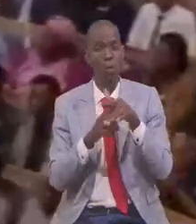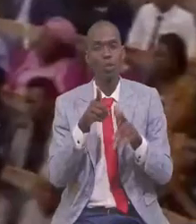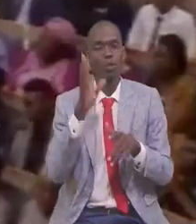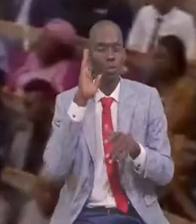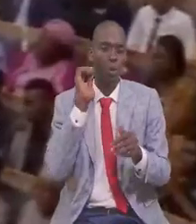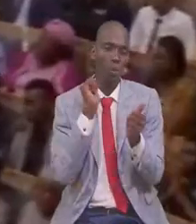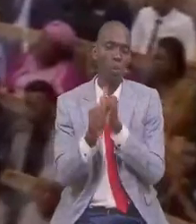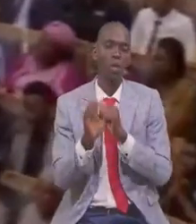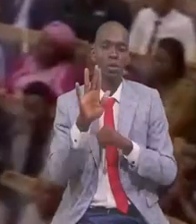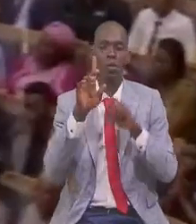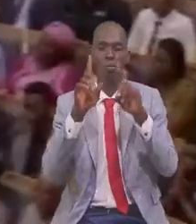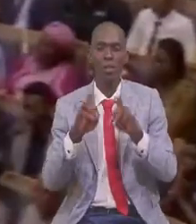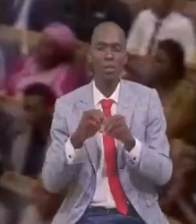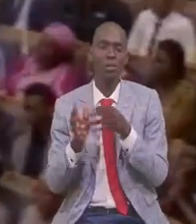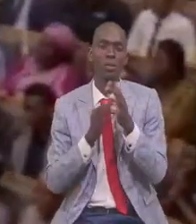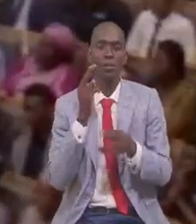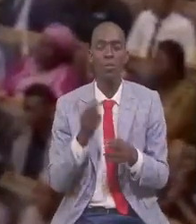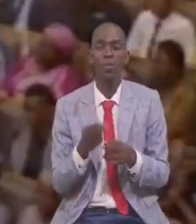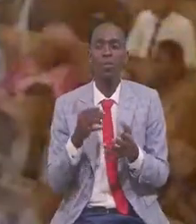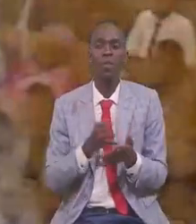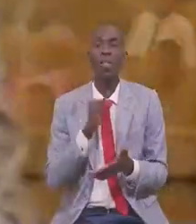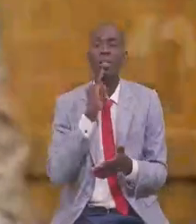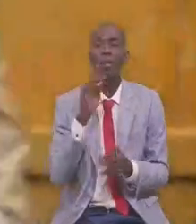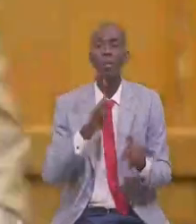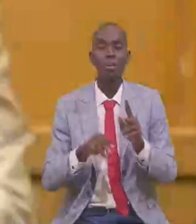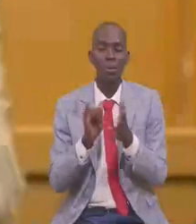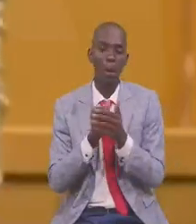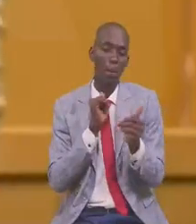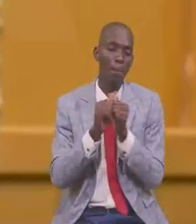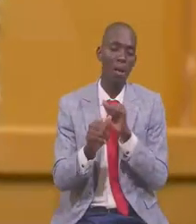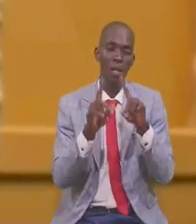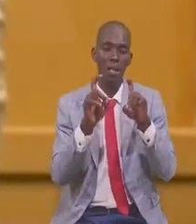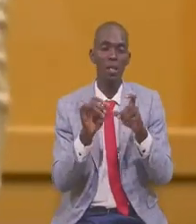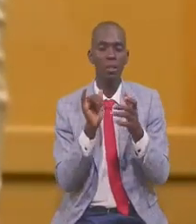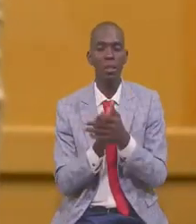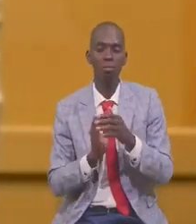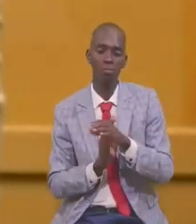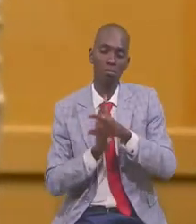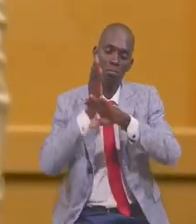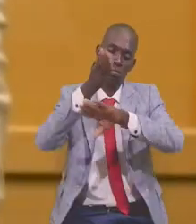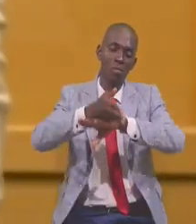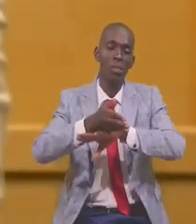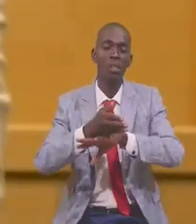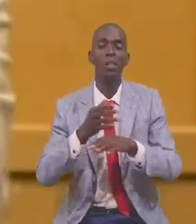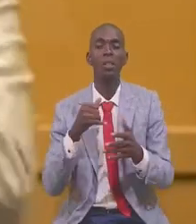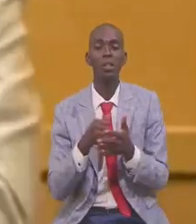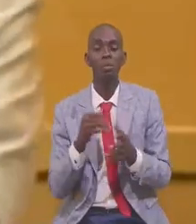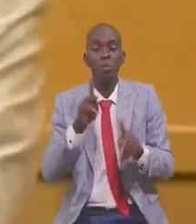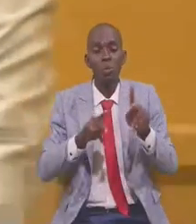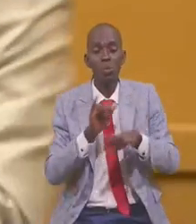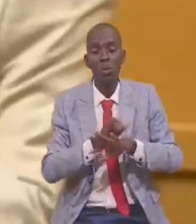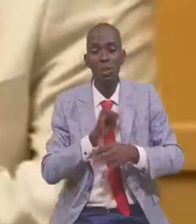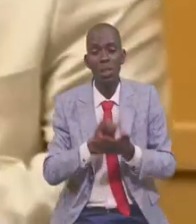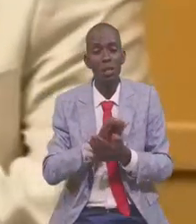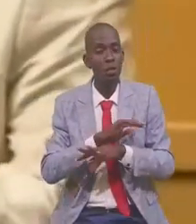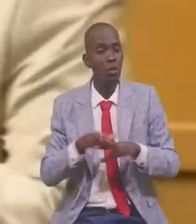C'est ceux qui réussissent au test qui traversent. Ceux qui ne réussissent pas au test et qui ont